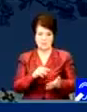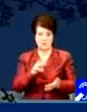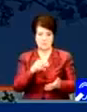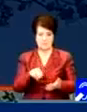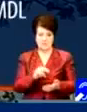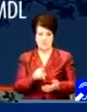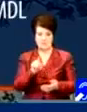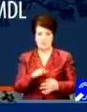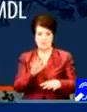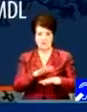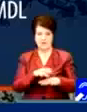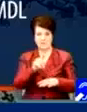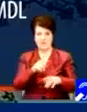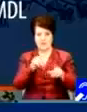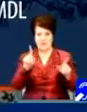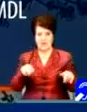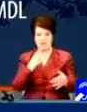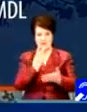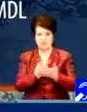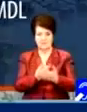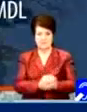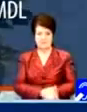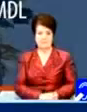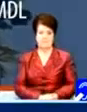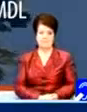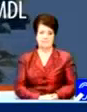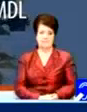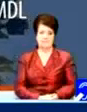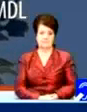și pe conturile afișate pe ecran.